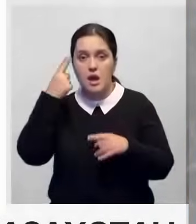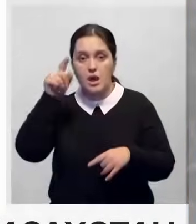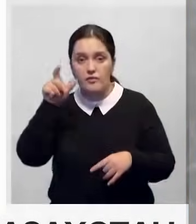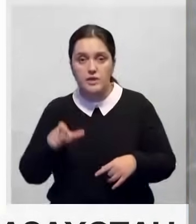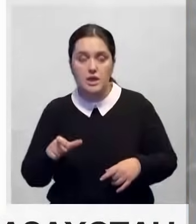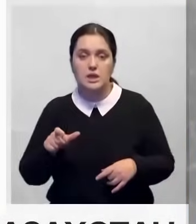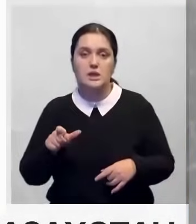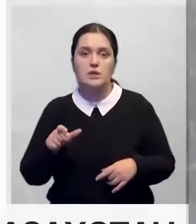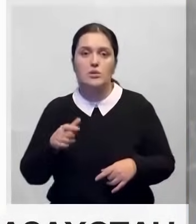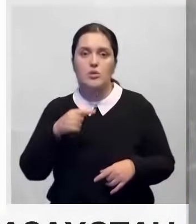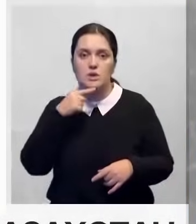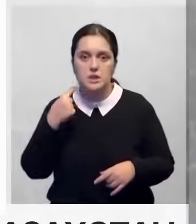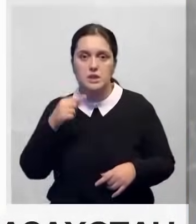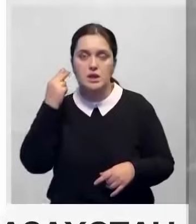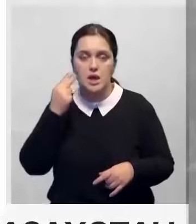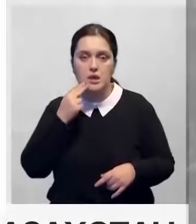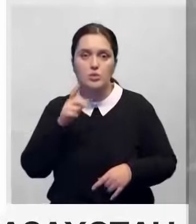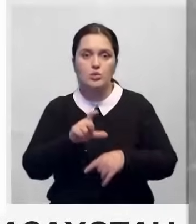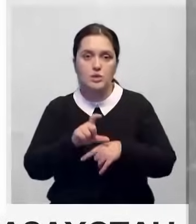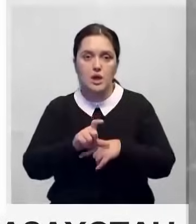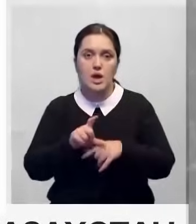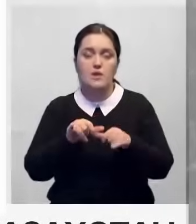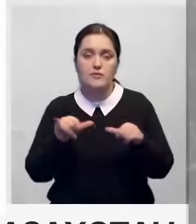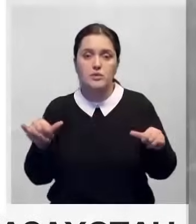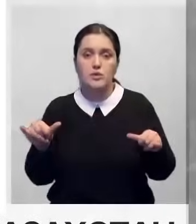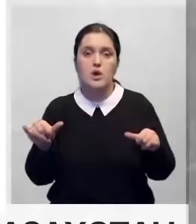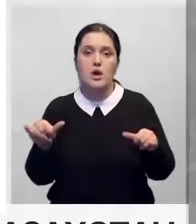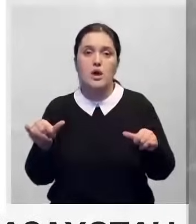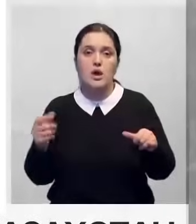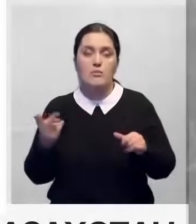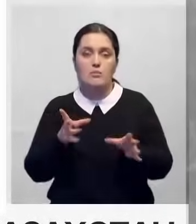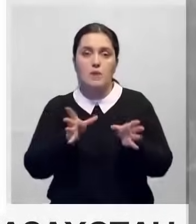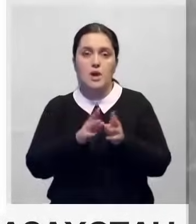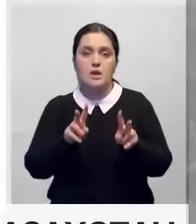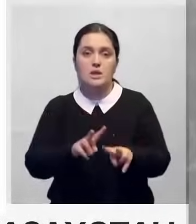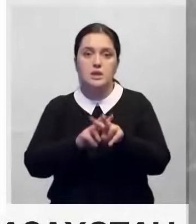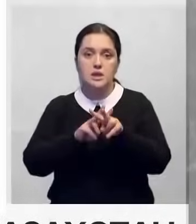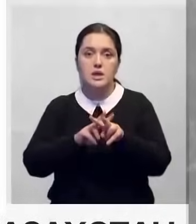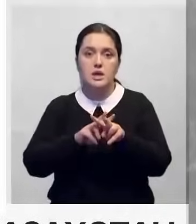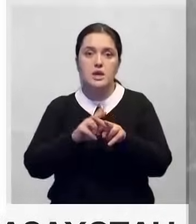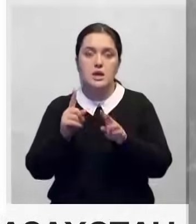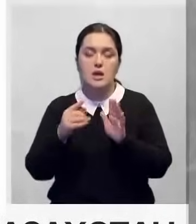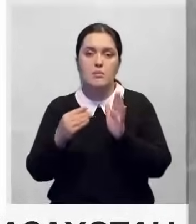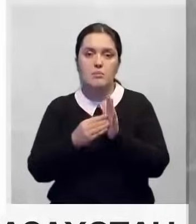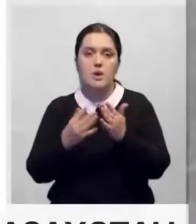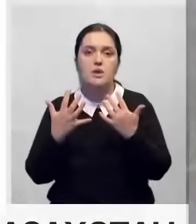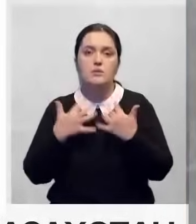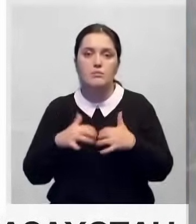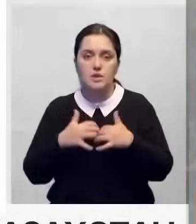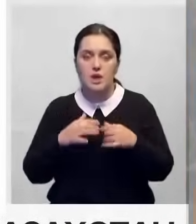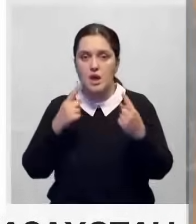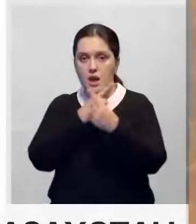автор, интересы также есть у России, Китая и Турции. Развитие двустороннего партнерства у Астаны с Парижем в статье